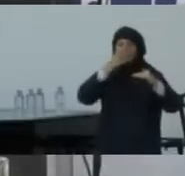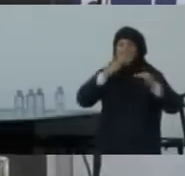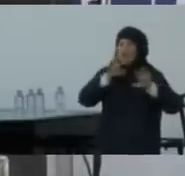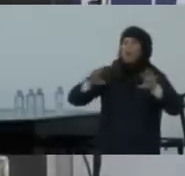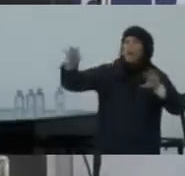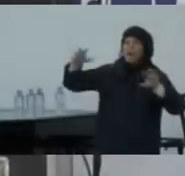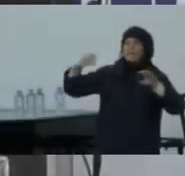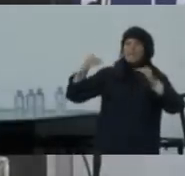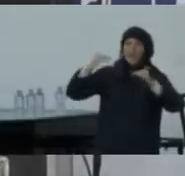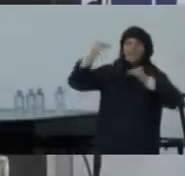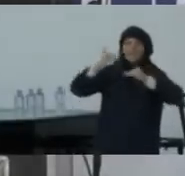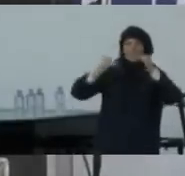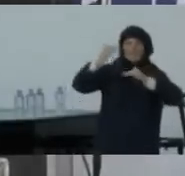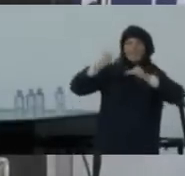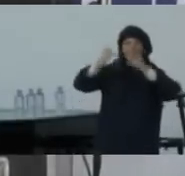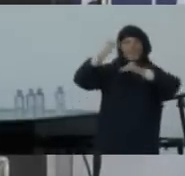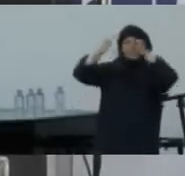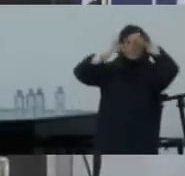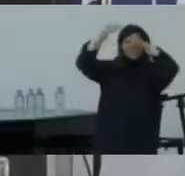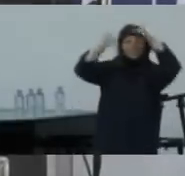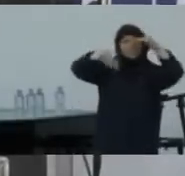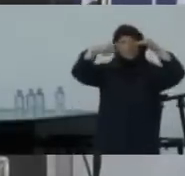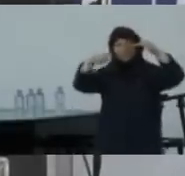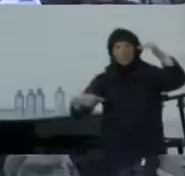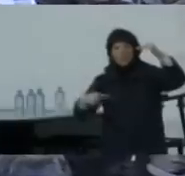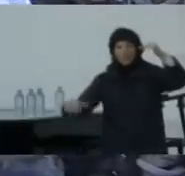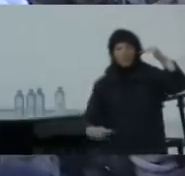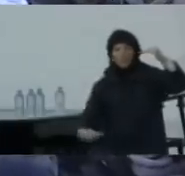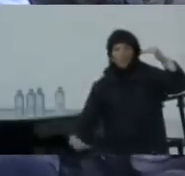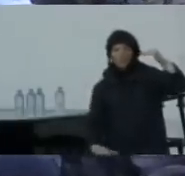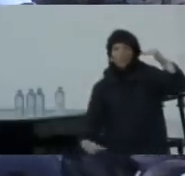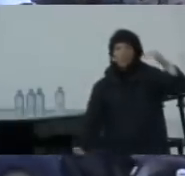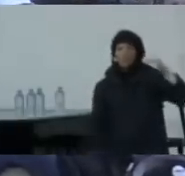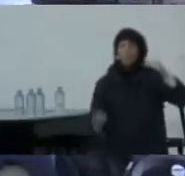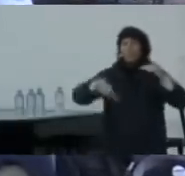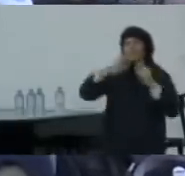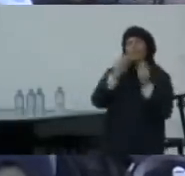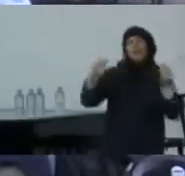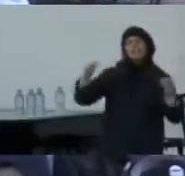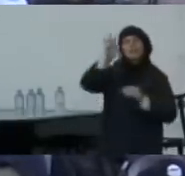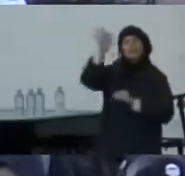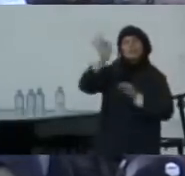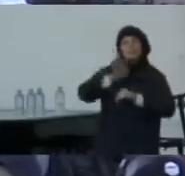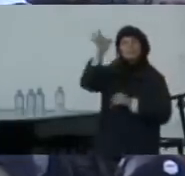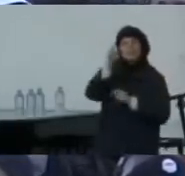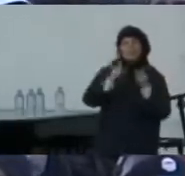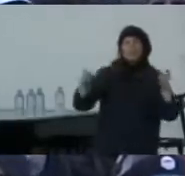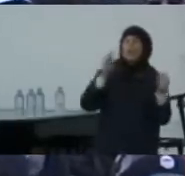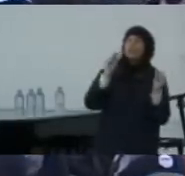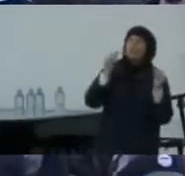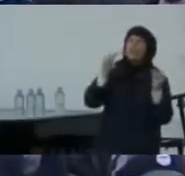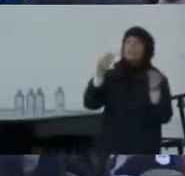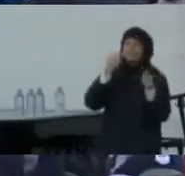tutti i paesi, abbiamo quasi il 90% dei giovani che seguono su internet e la maggior parte di persone